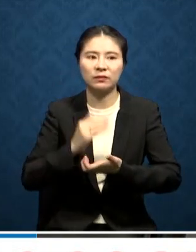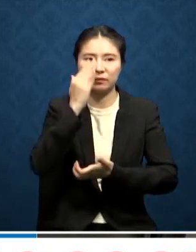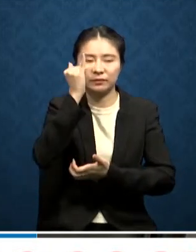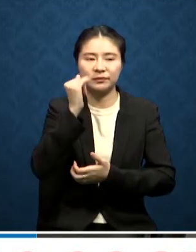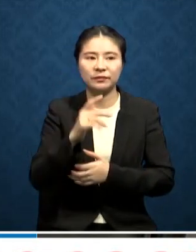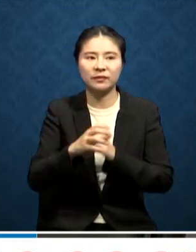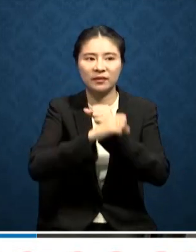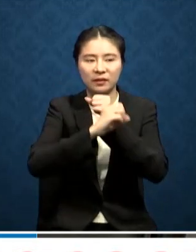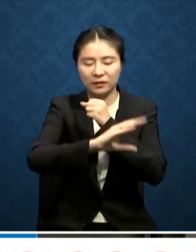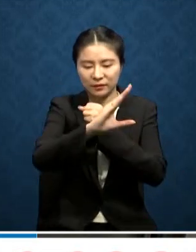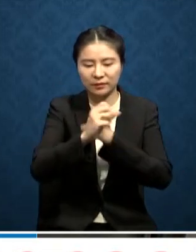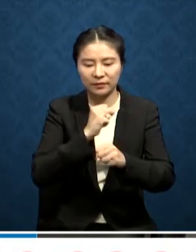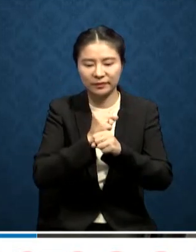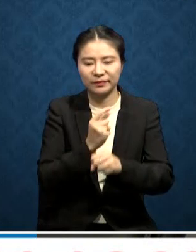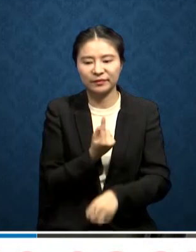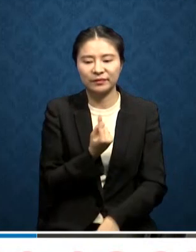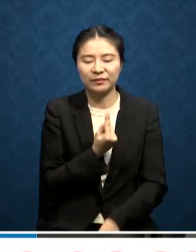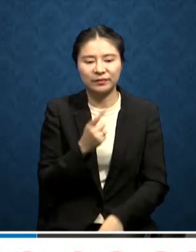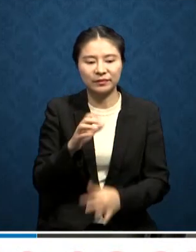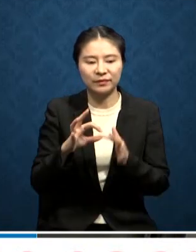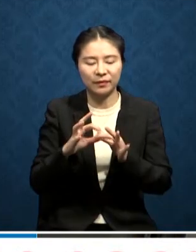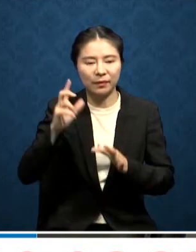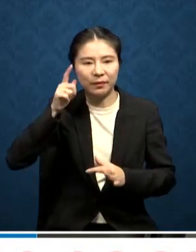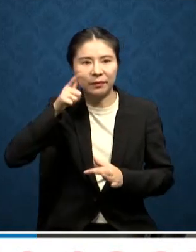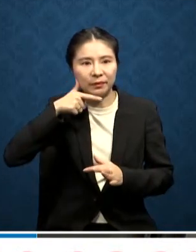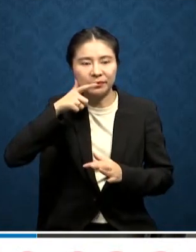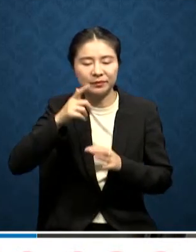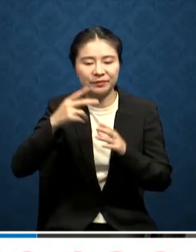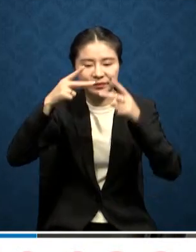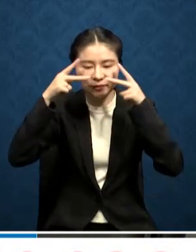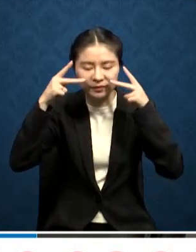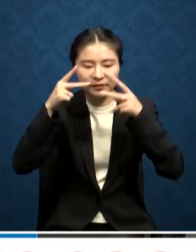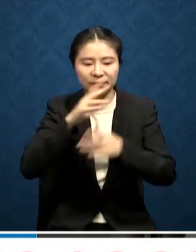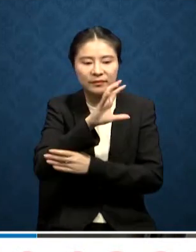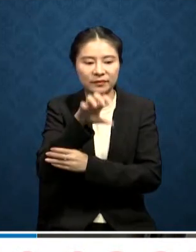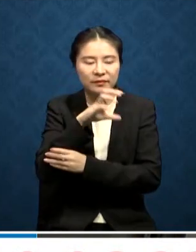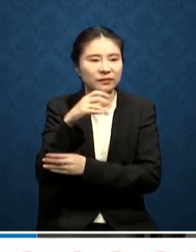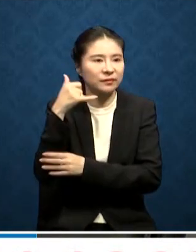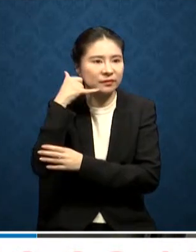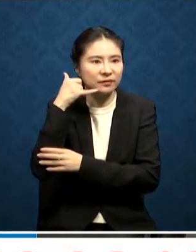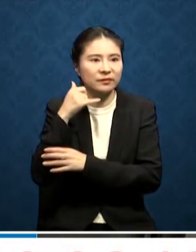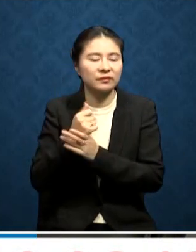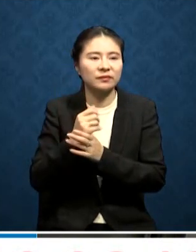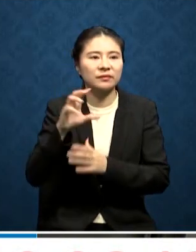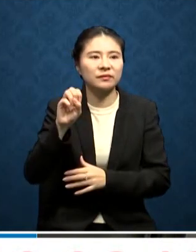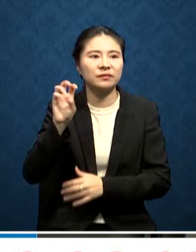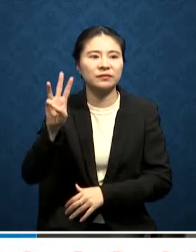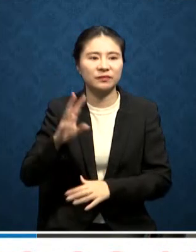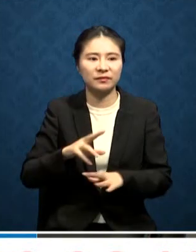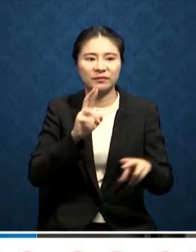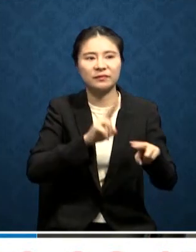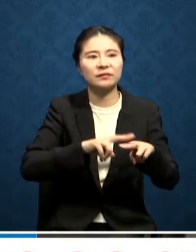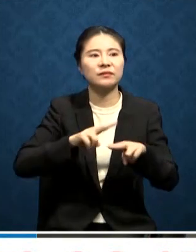ทชคนเดียวเอาไม่อยู่เรื่องเรืคCenterแม้กระทั่งพวกผม่ะุที่ิสมาชิกทั้งหลายนั่งในห้องประชม